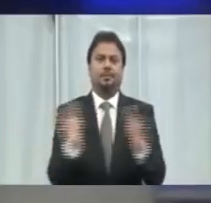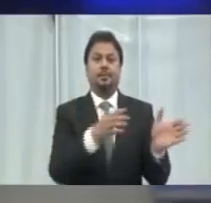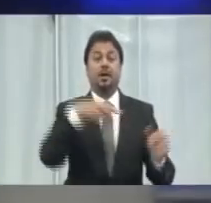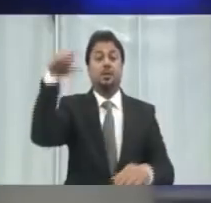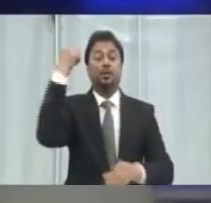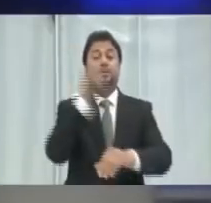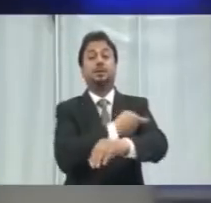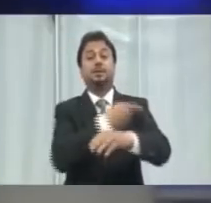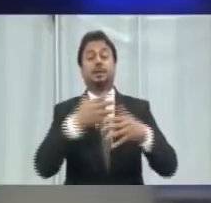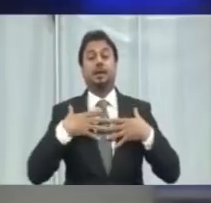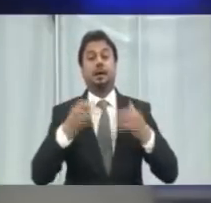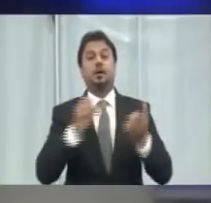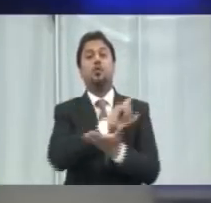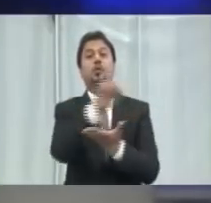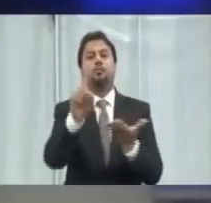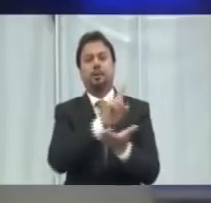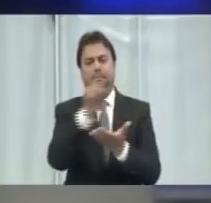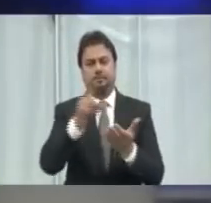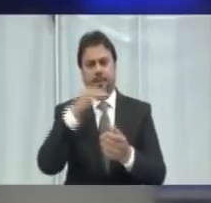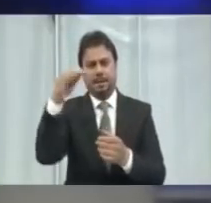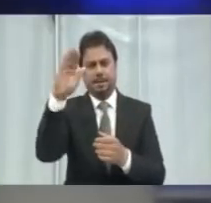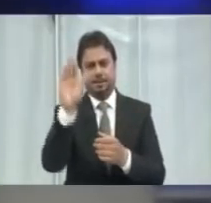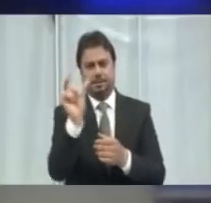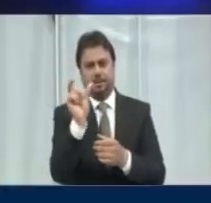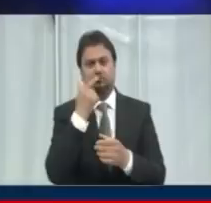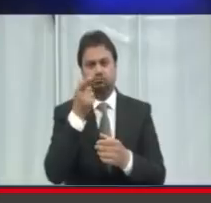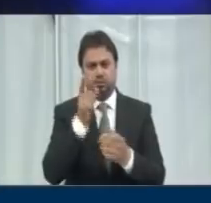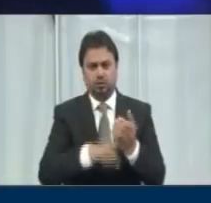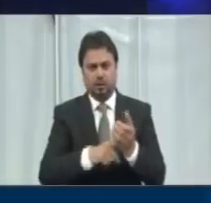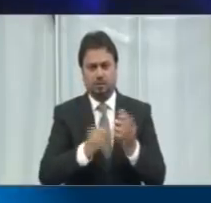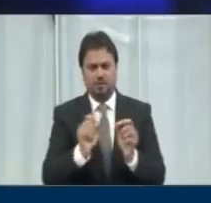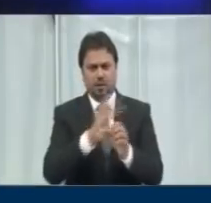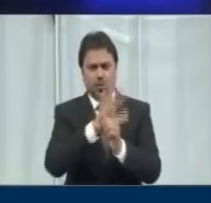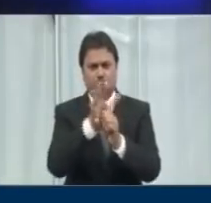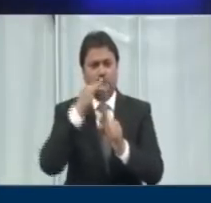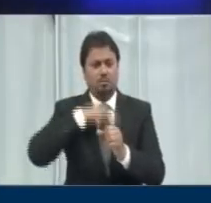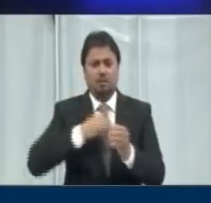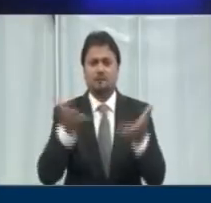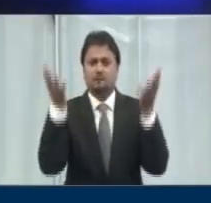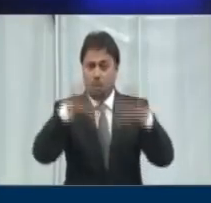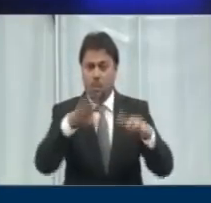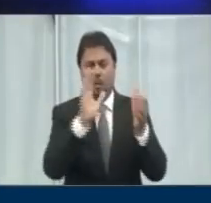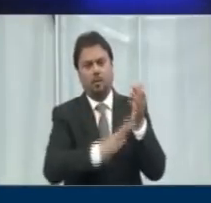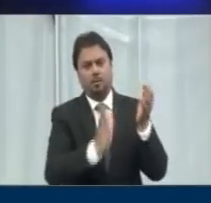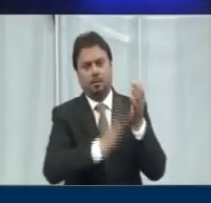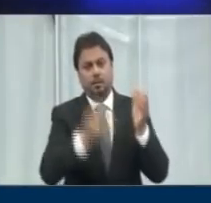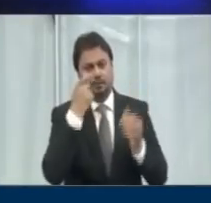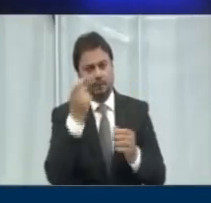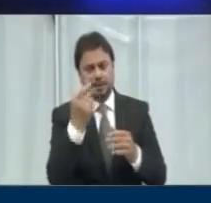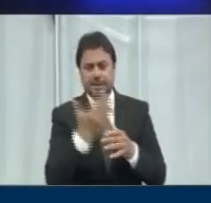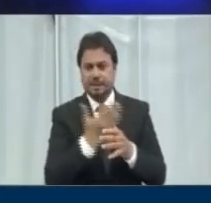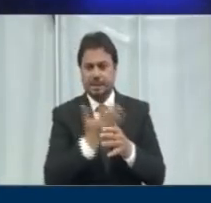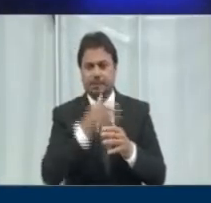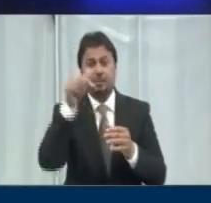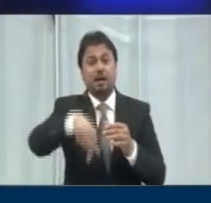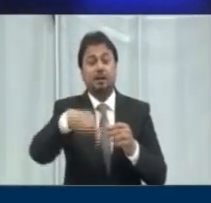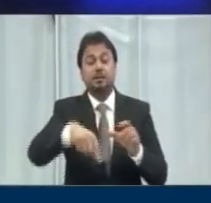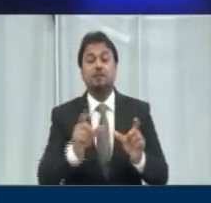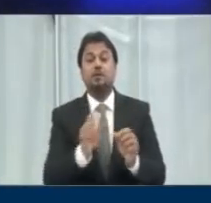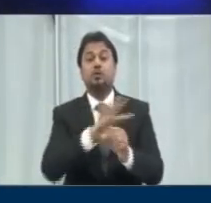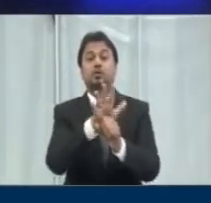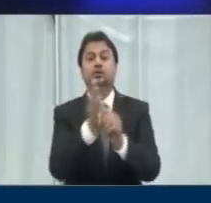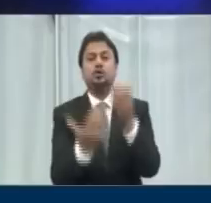وزير الصحة والبيئة حسن التميمي حذر من أن زيادة الإصابات بالفيروس تنذر بالخطر، وذلك بعد دخول السلالة